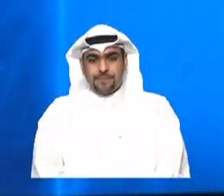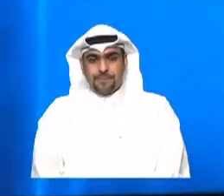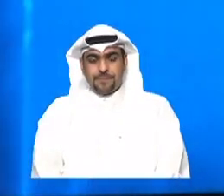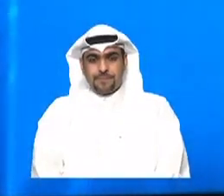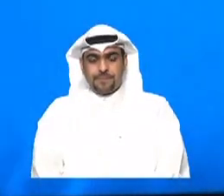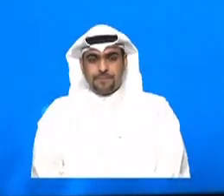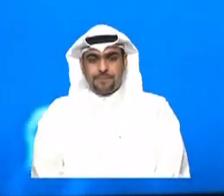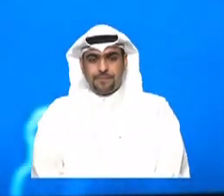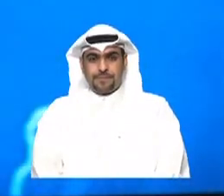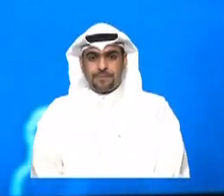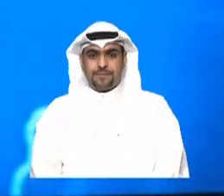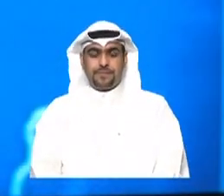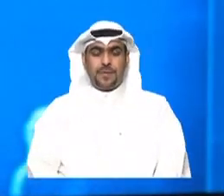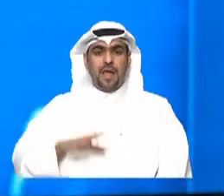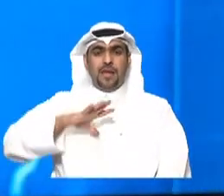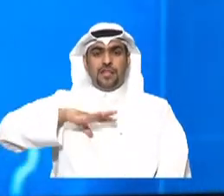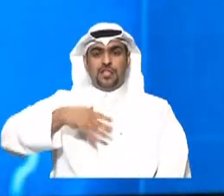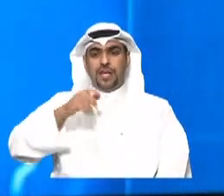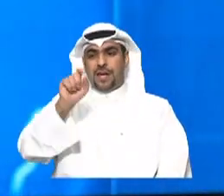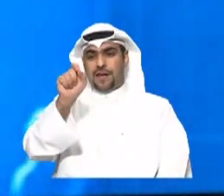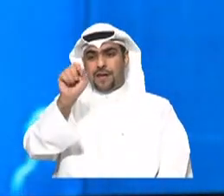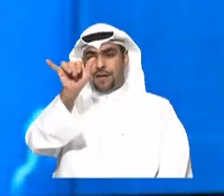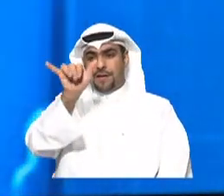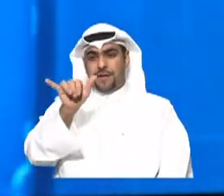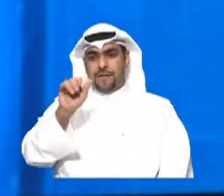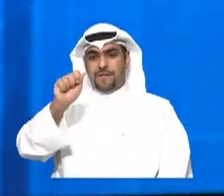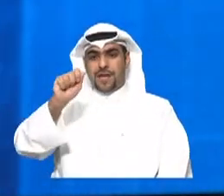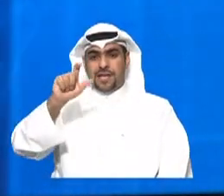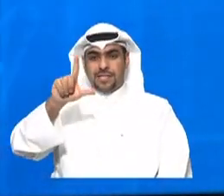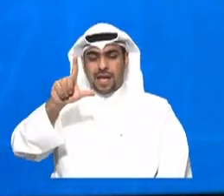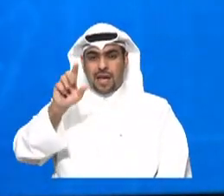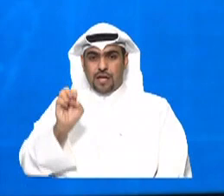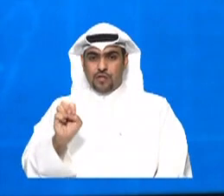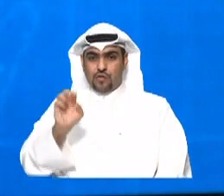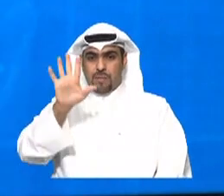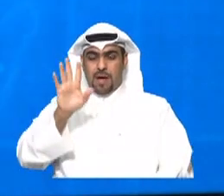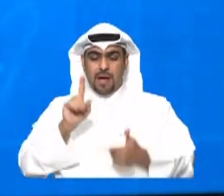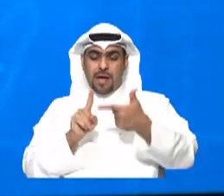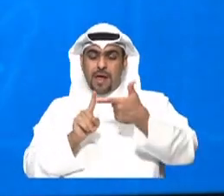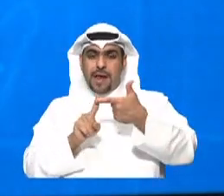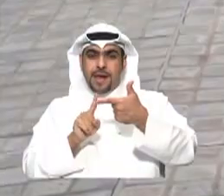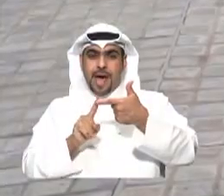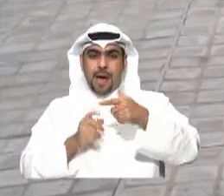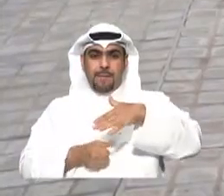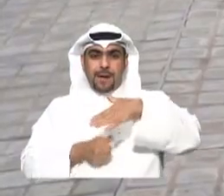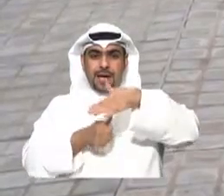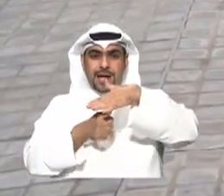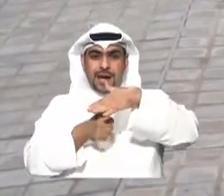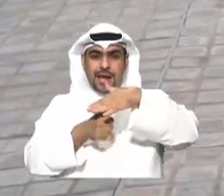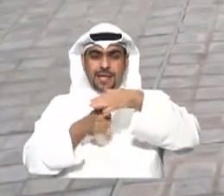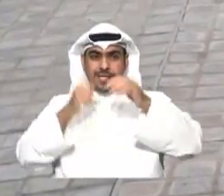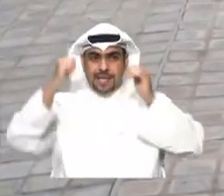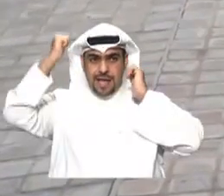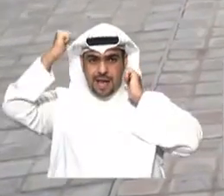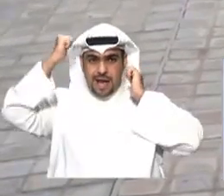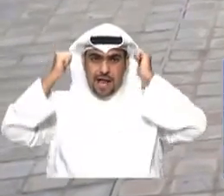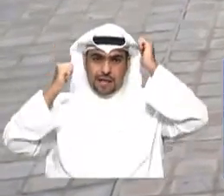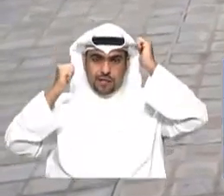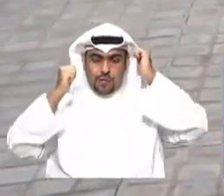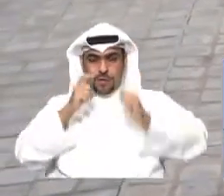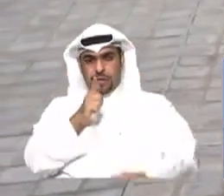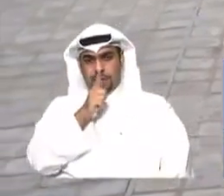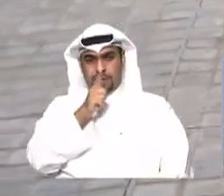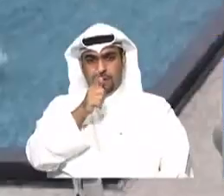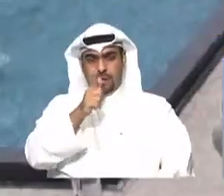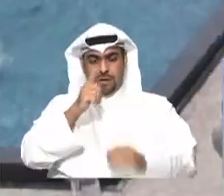اعرب شيخ فيصل نواف الاحمد الجابر الصباح نائب رئيس الحرس الوطني عايش شكري وتقديره للقياده السياسيه